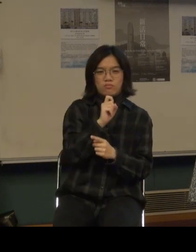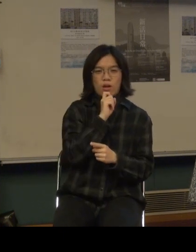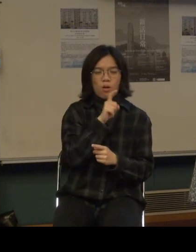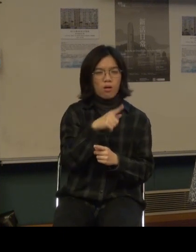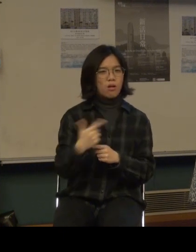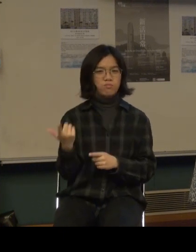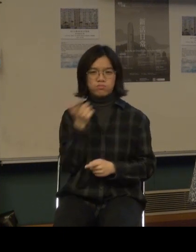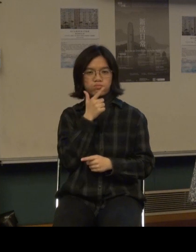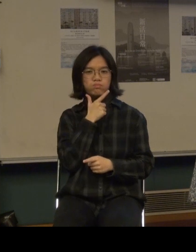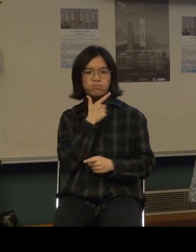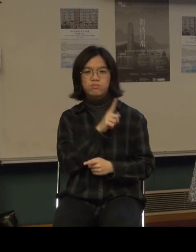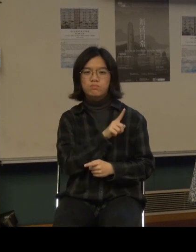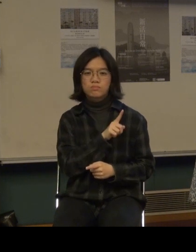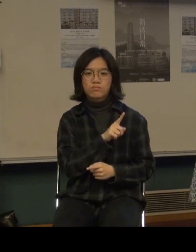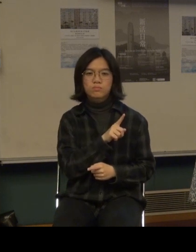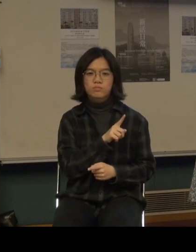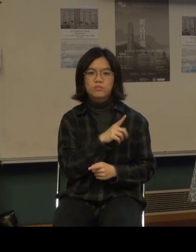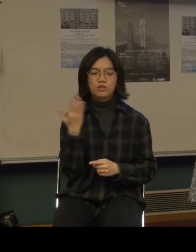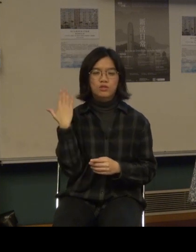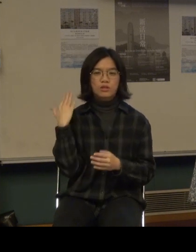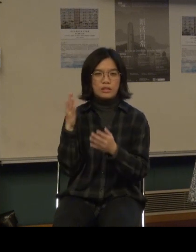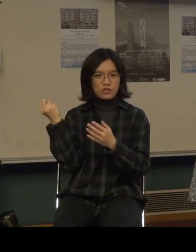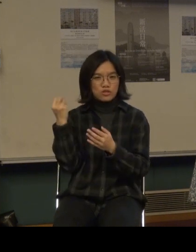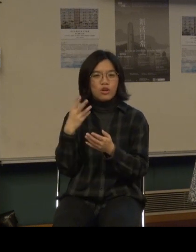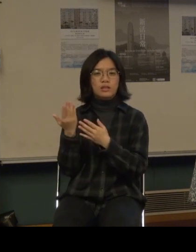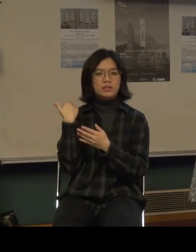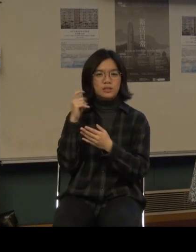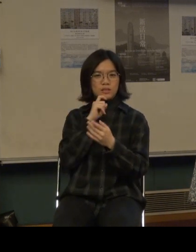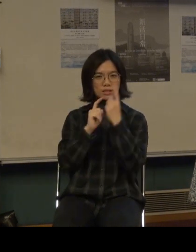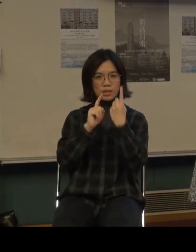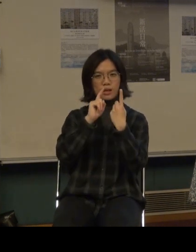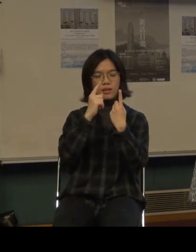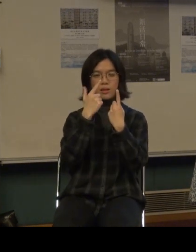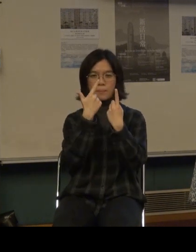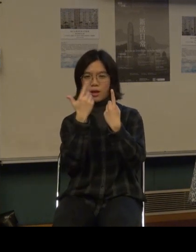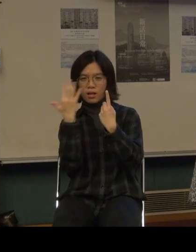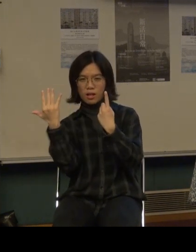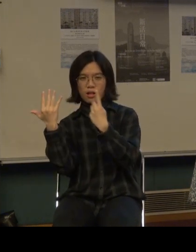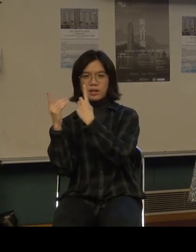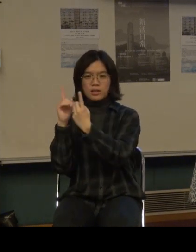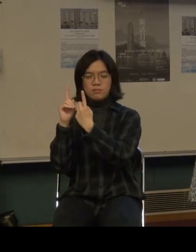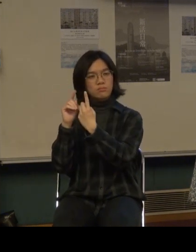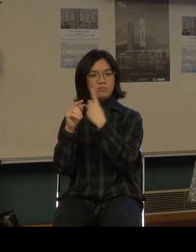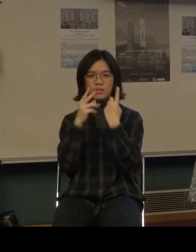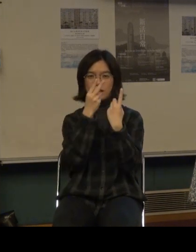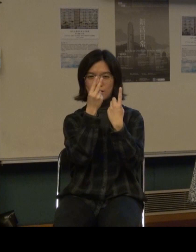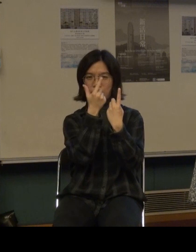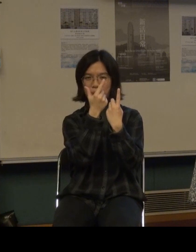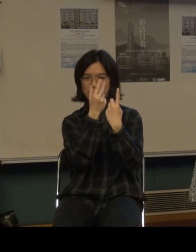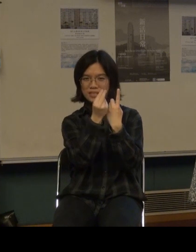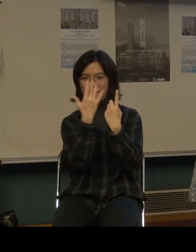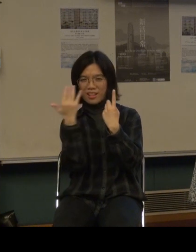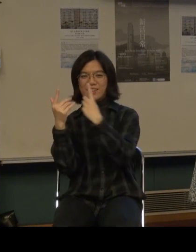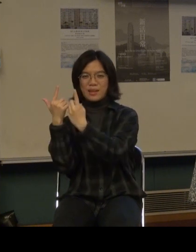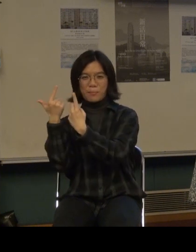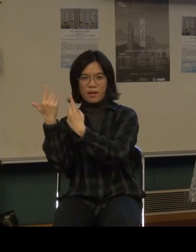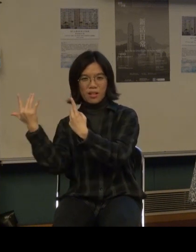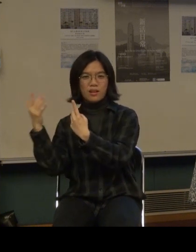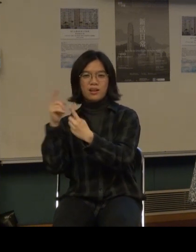乎於工業革命。在18、19世紀的工業革命令到科技是大幅的改進，亦